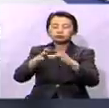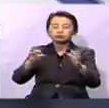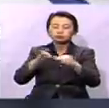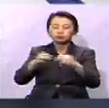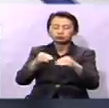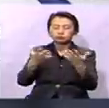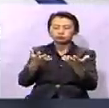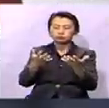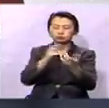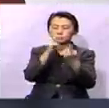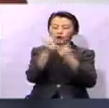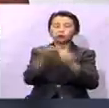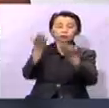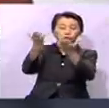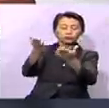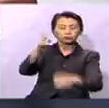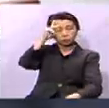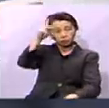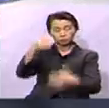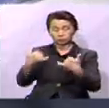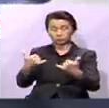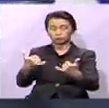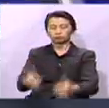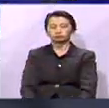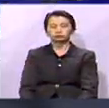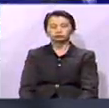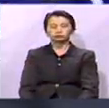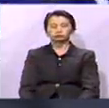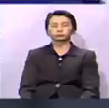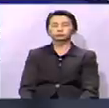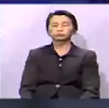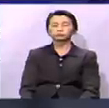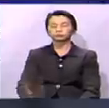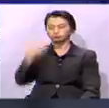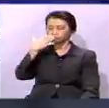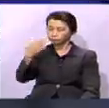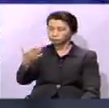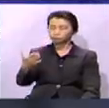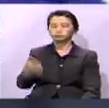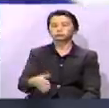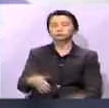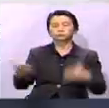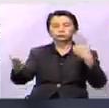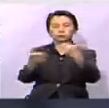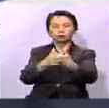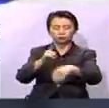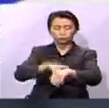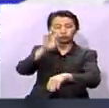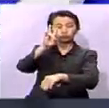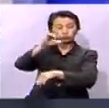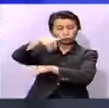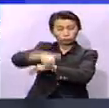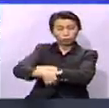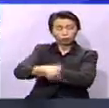info-info semasa yang Liza boleh kongsikan bersama kami sekarang? Okey, baik Syahril. Terima kasih. Sehingga jam 7 malam